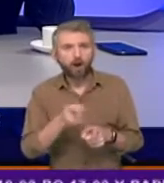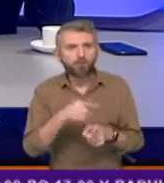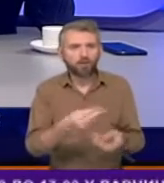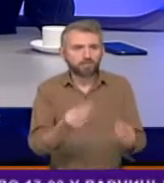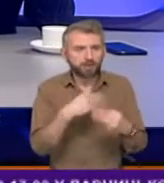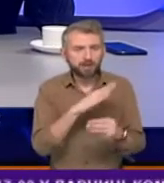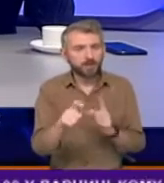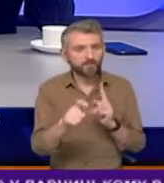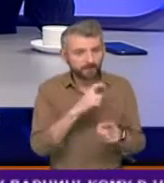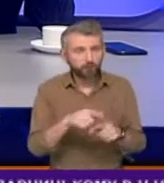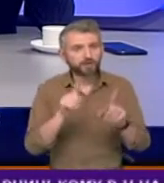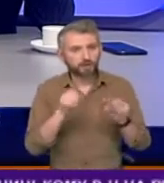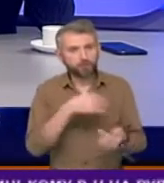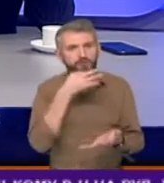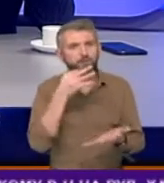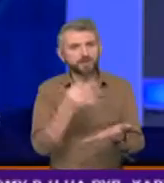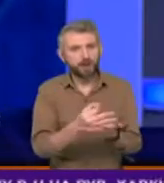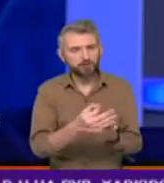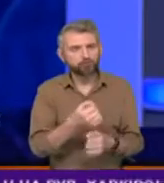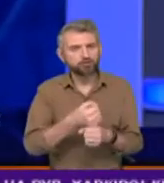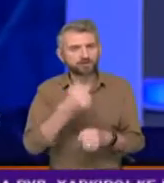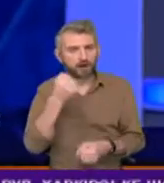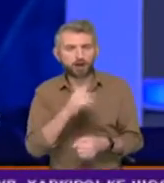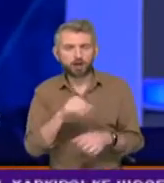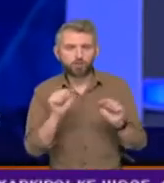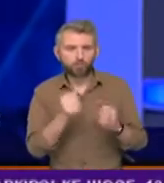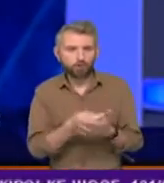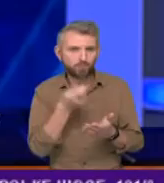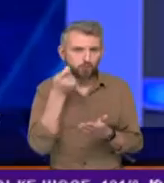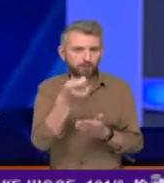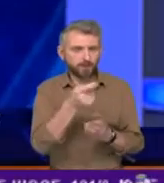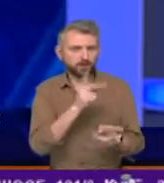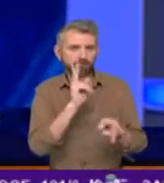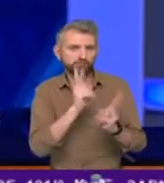це так само відповідальність, причому достатньо жорстка, і можна подаватися